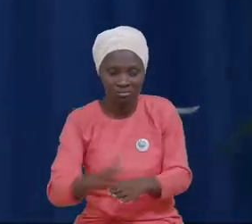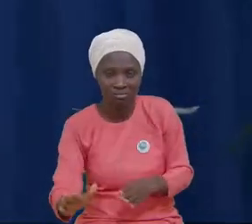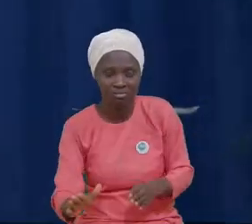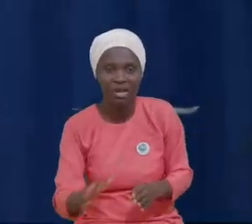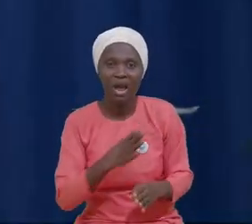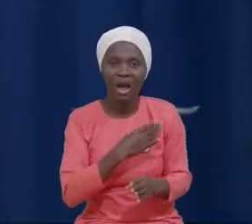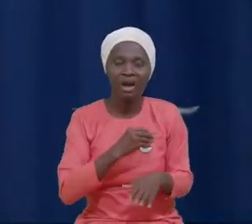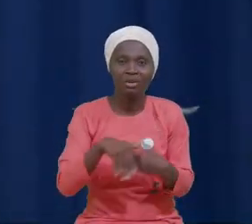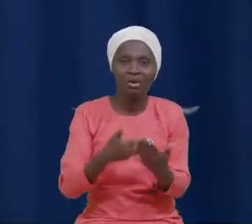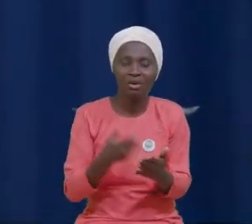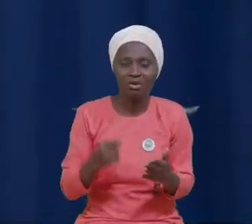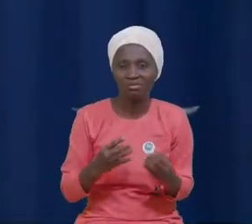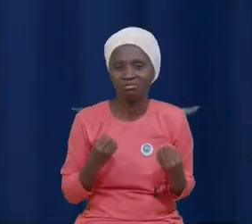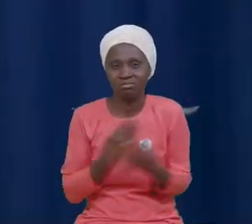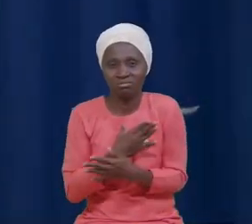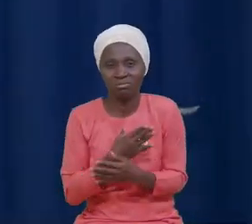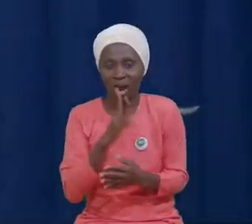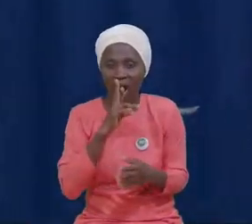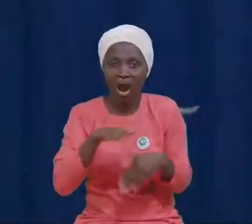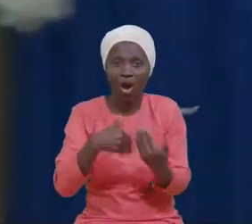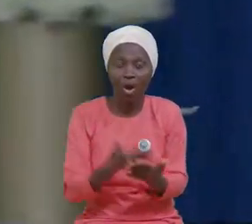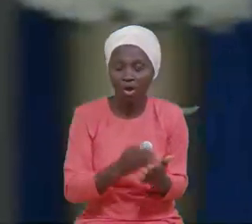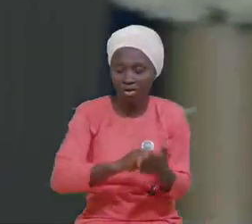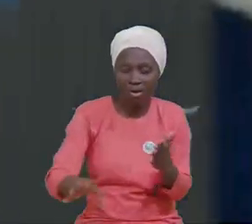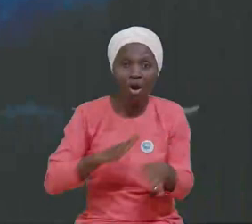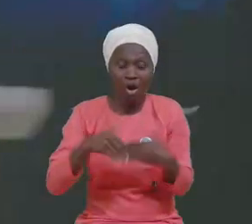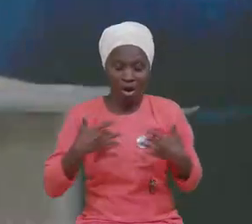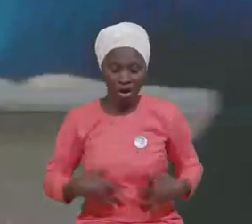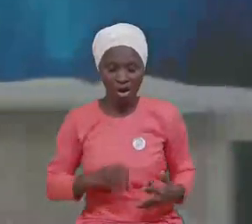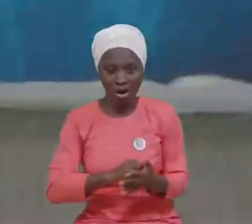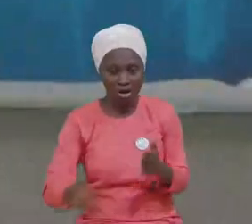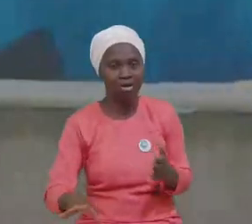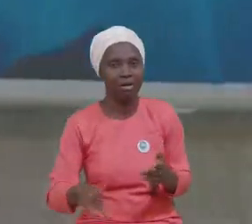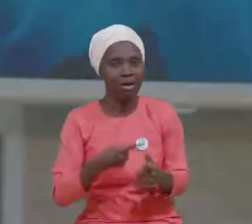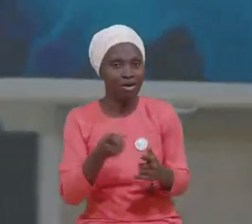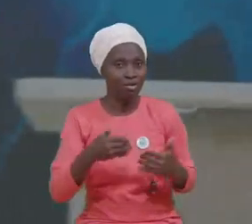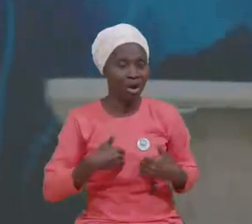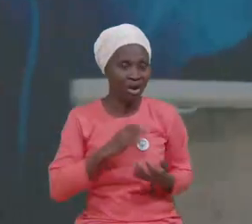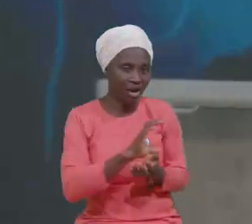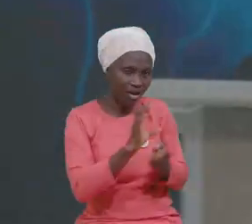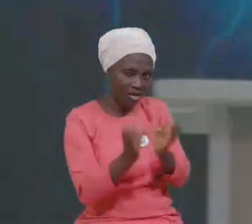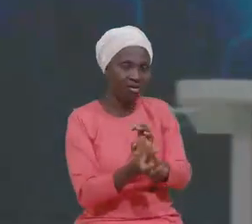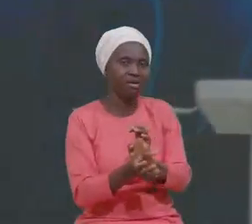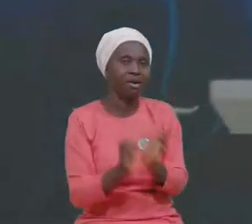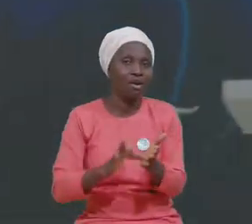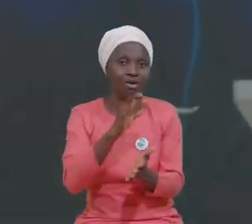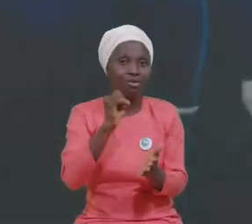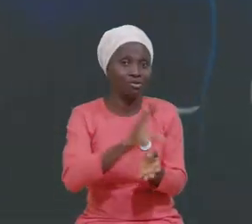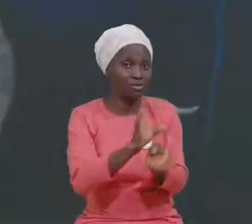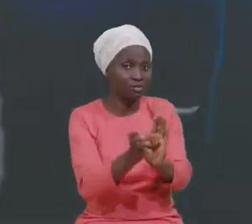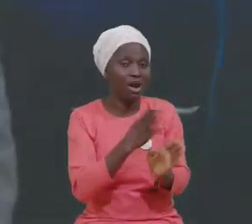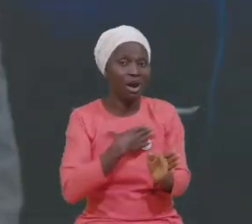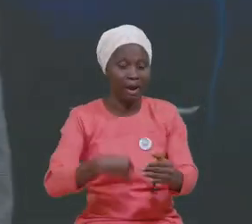ôtée. Et la menace, tout est ôté. La conversion, une conversion glorieuse et